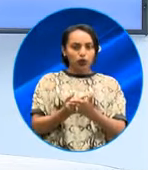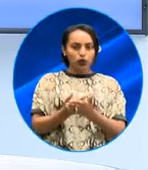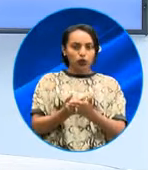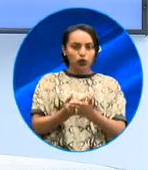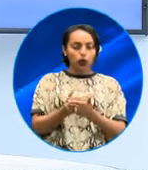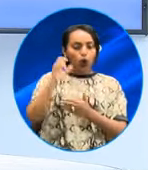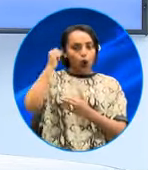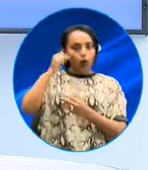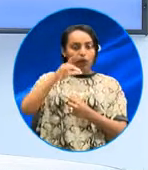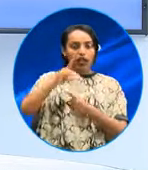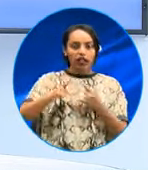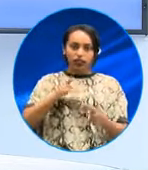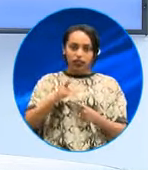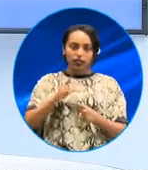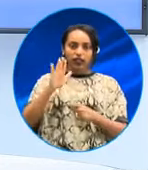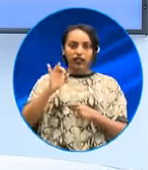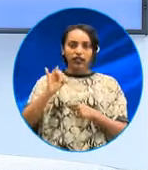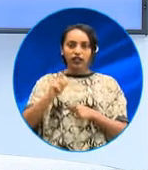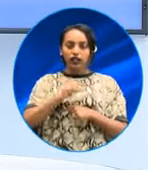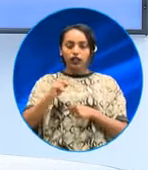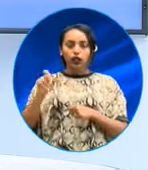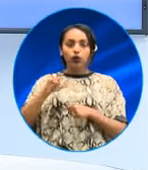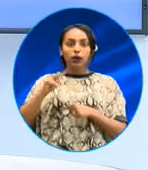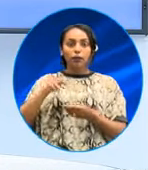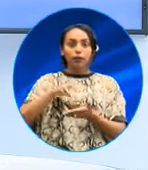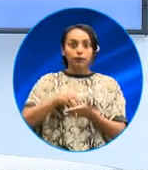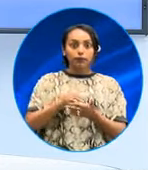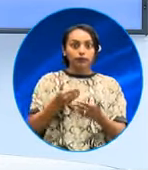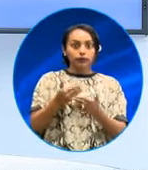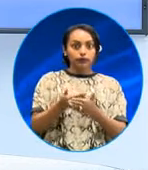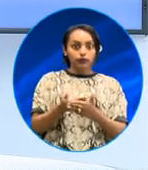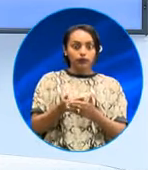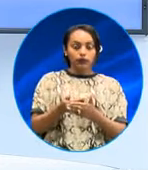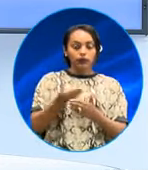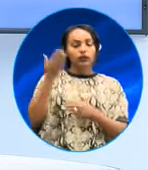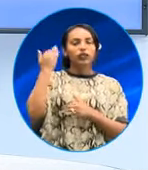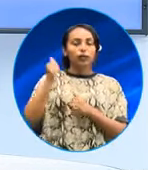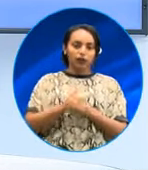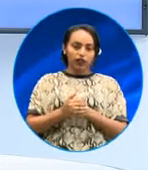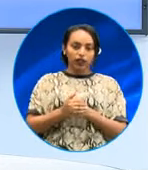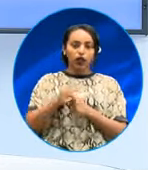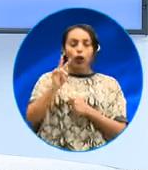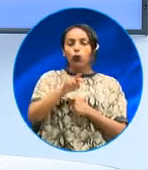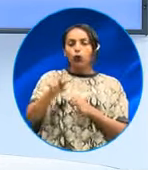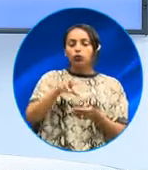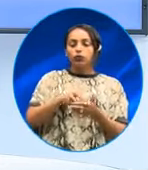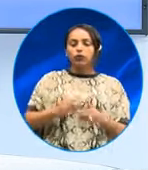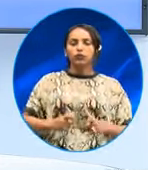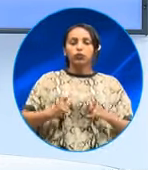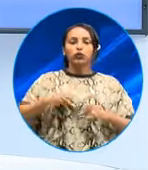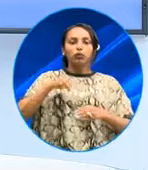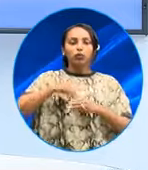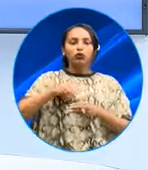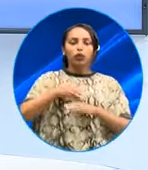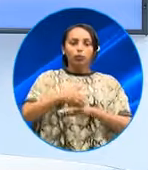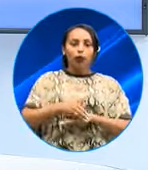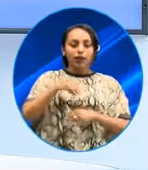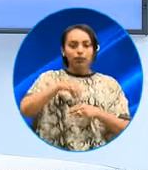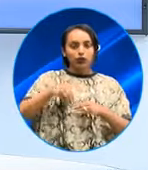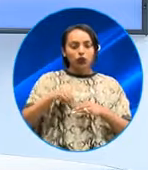ዘገባዎችን ከኦሮሚያ ክልል ገላንና ዱከም ከተሞች ሲያደርስ ነበር። የሁለቱ ከተማ ነዋሪዎች ከምርጫው